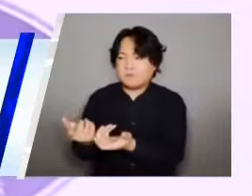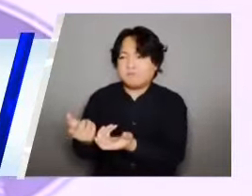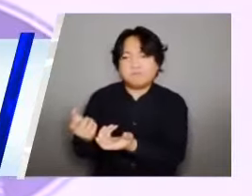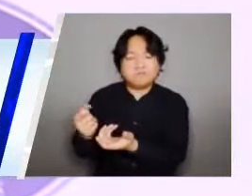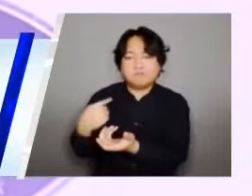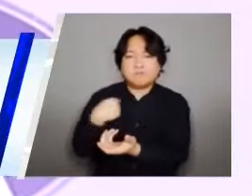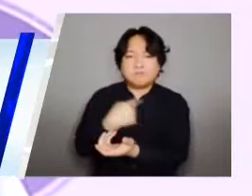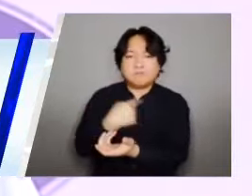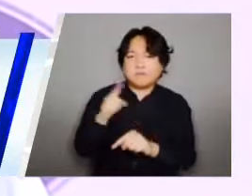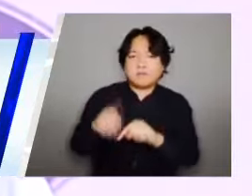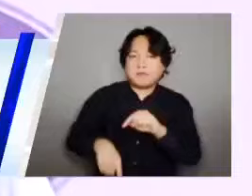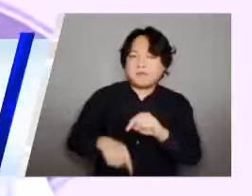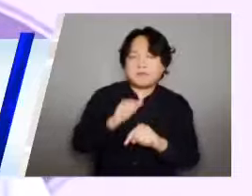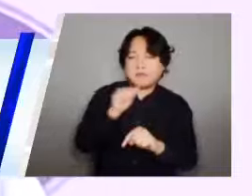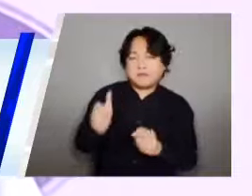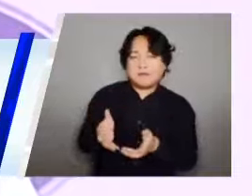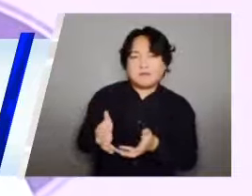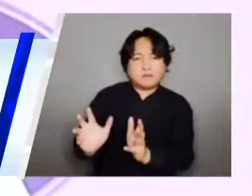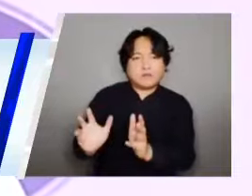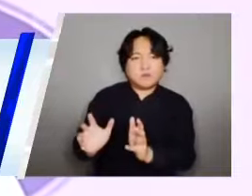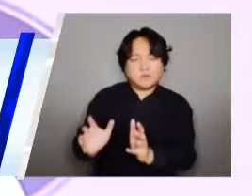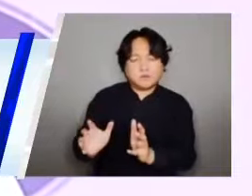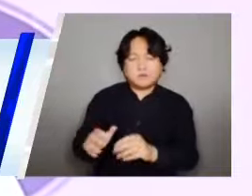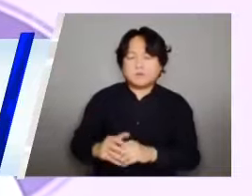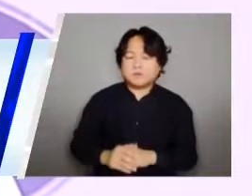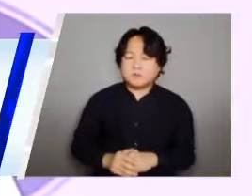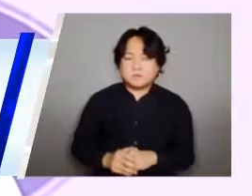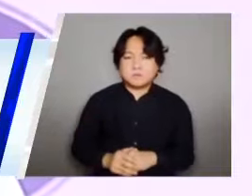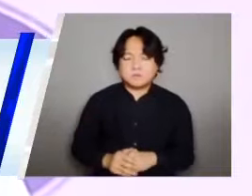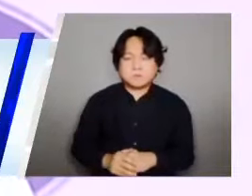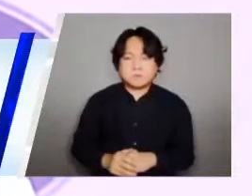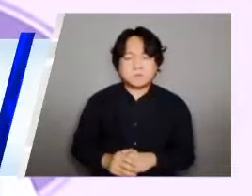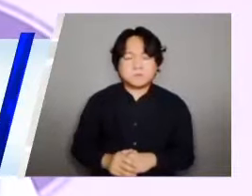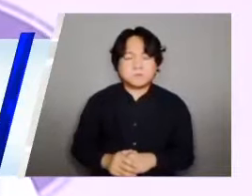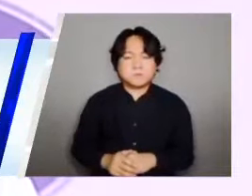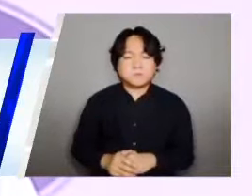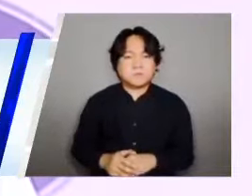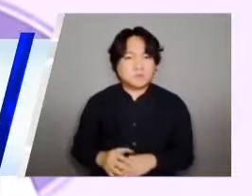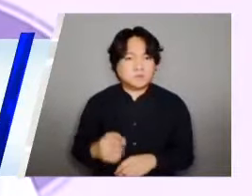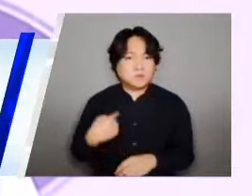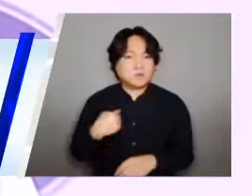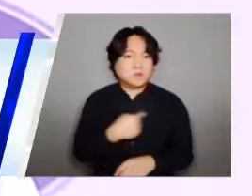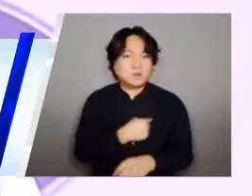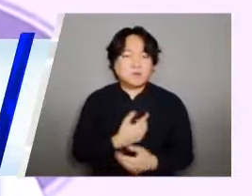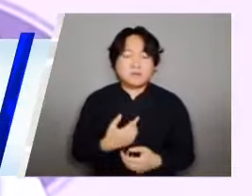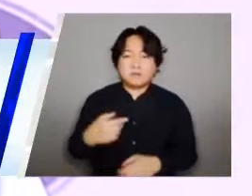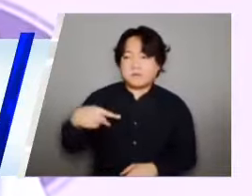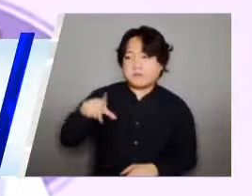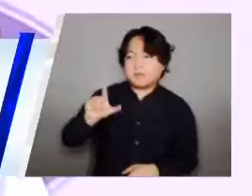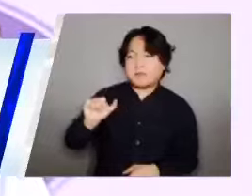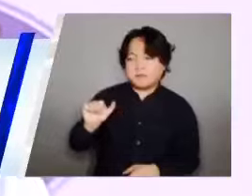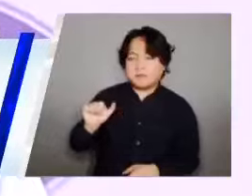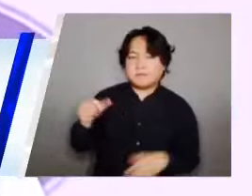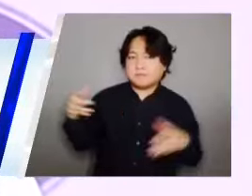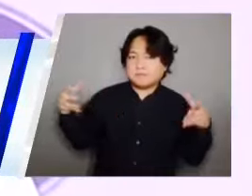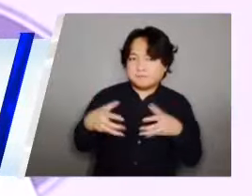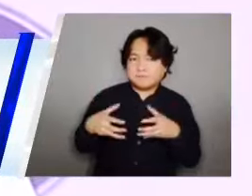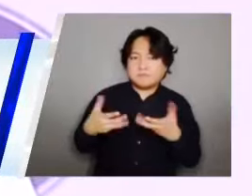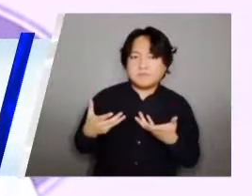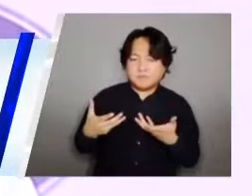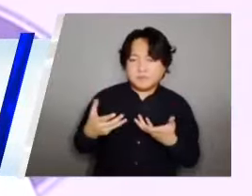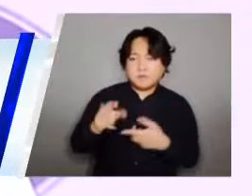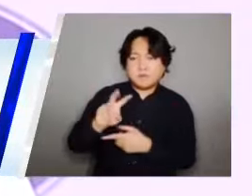necessary for the to legitimize the presence of the pla in the West Philippine Sea is for the